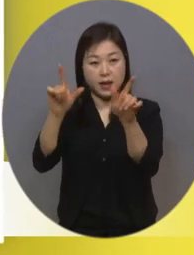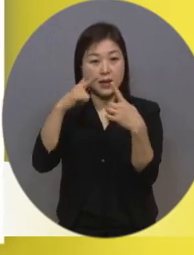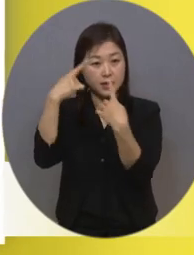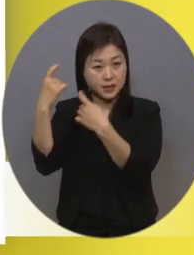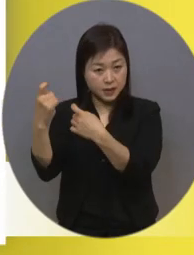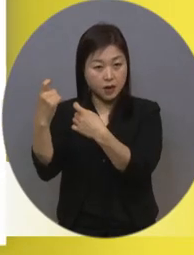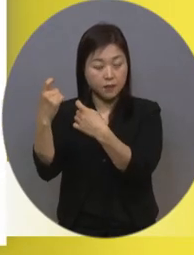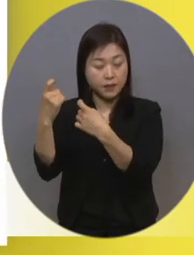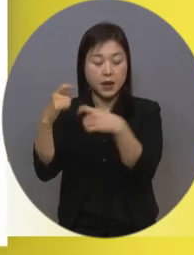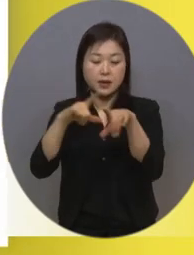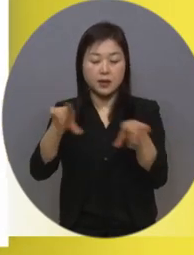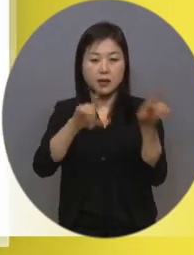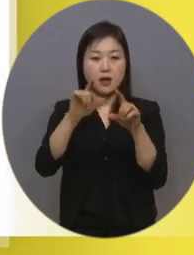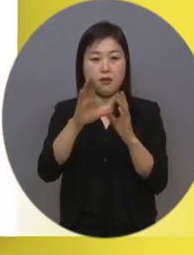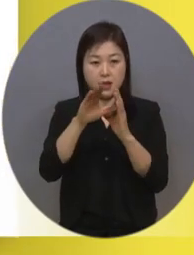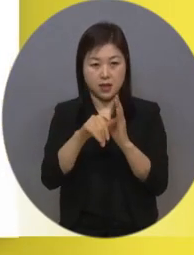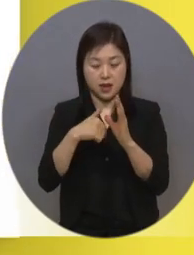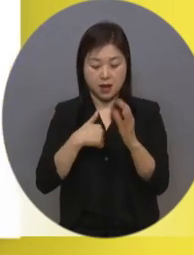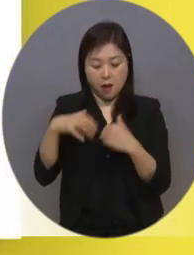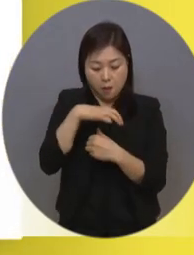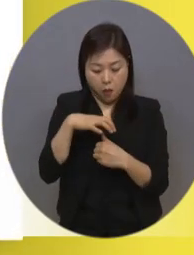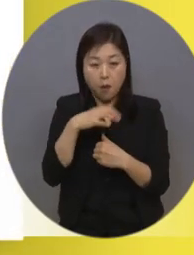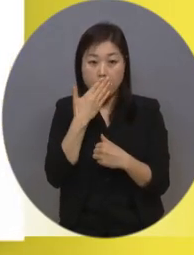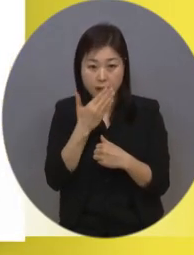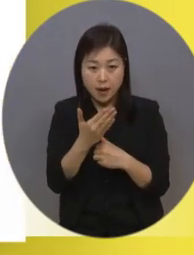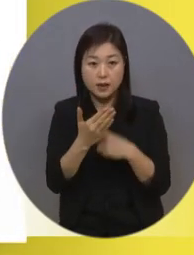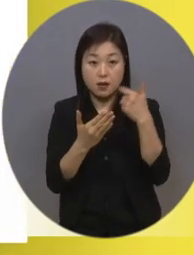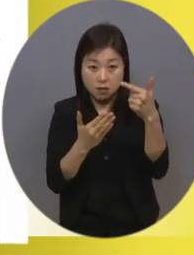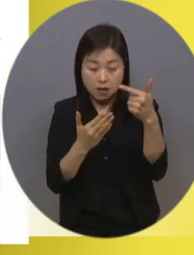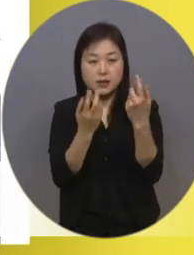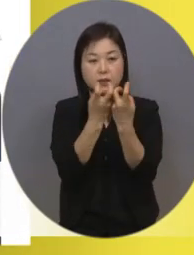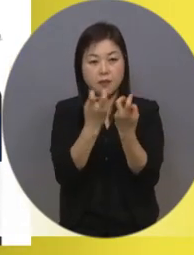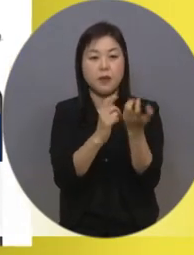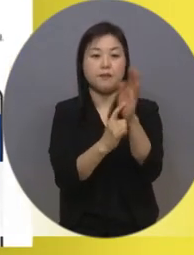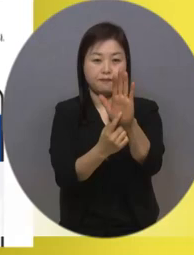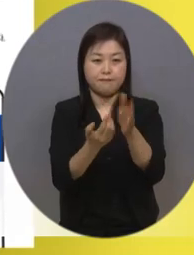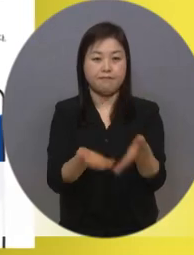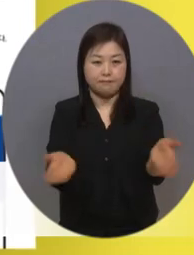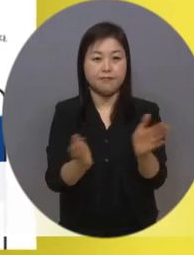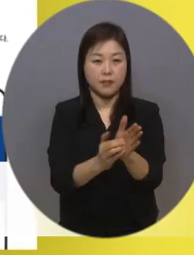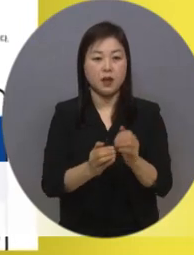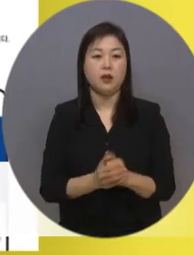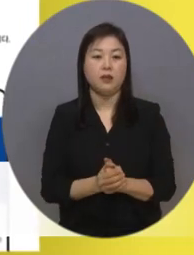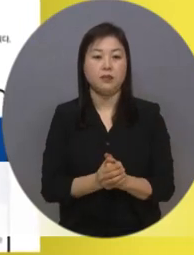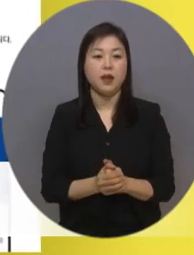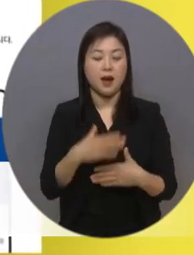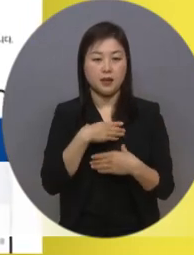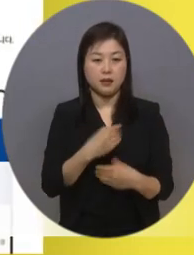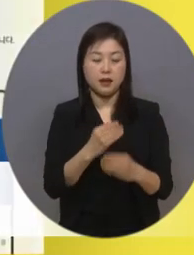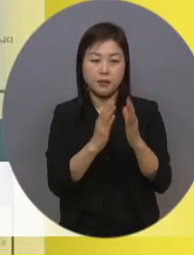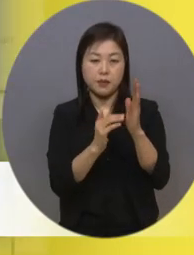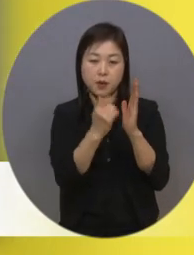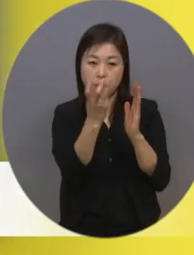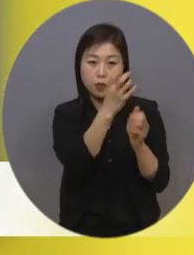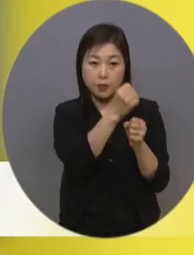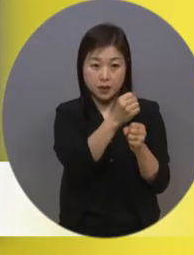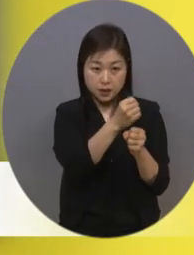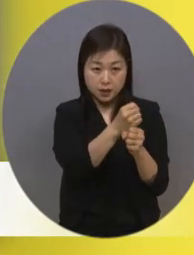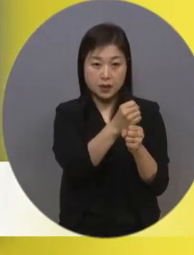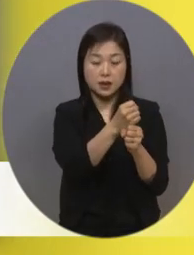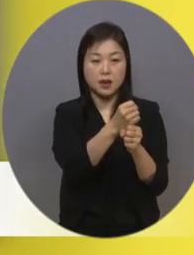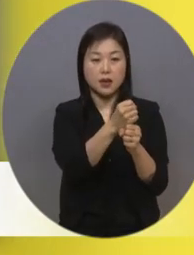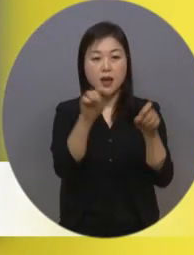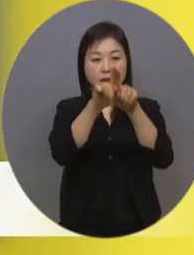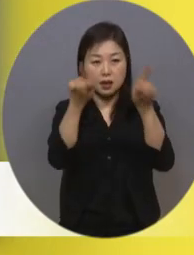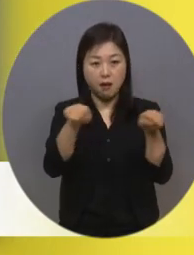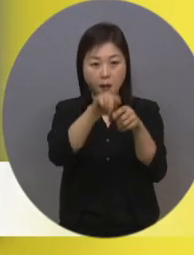지키는 6가지 방법을 담은 자료를 공개하고 배포했습니다. 이번 자료는 안전한 비밀번호 만들기와 택배